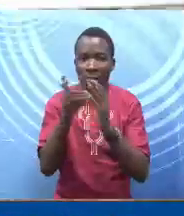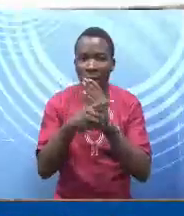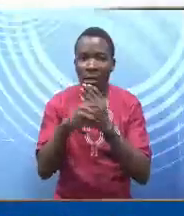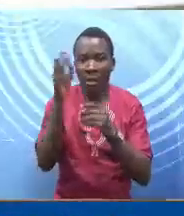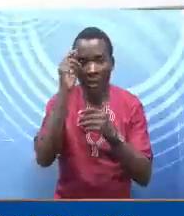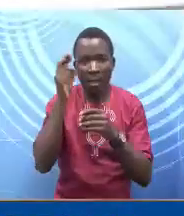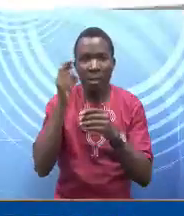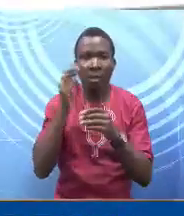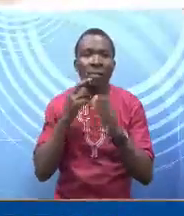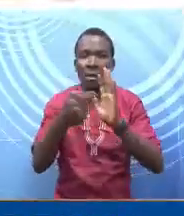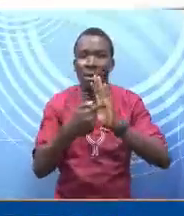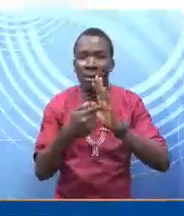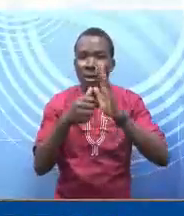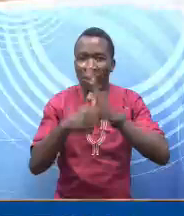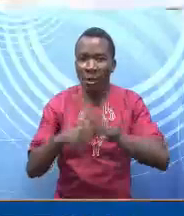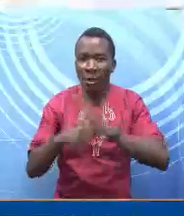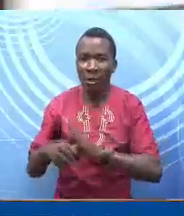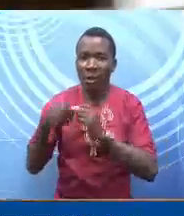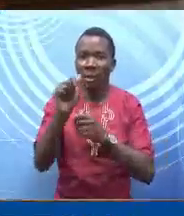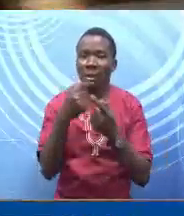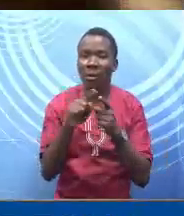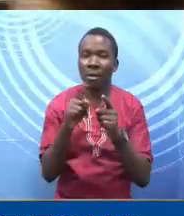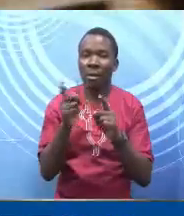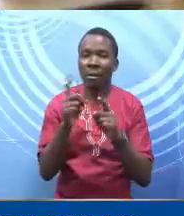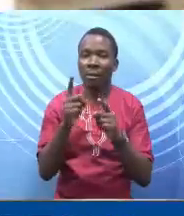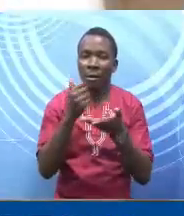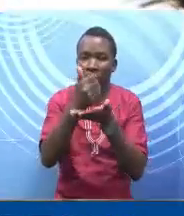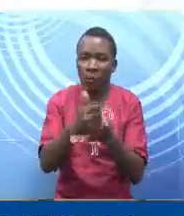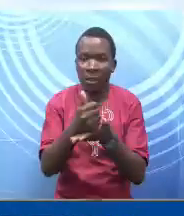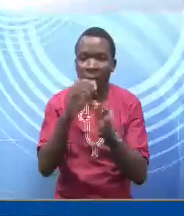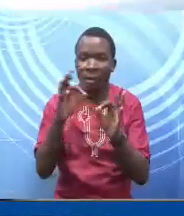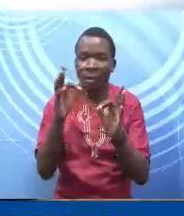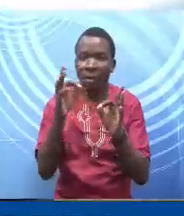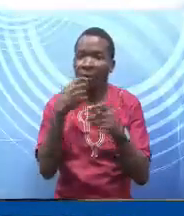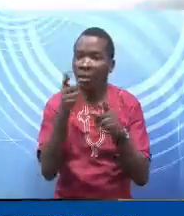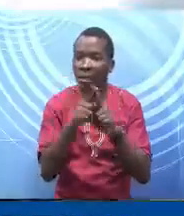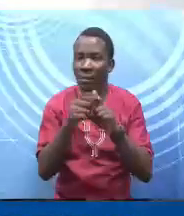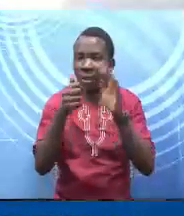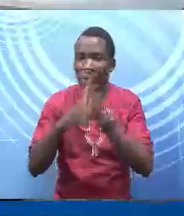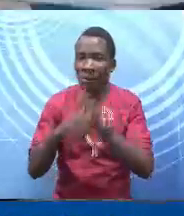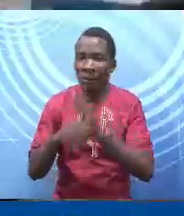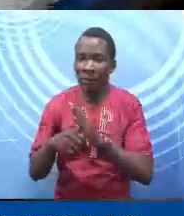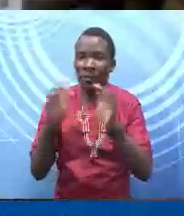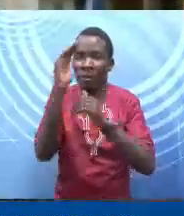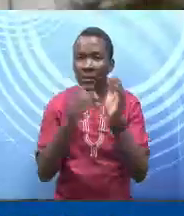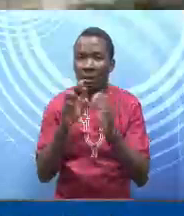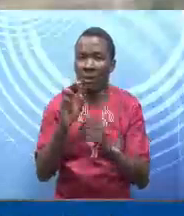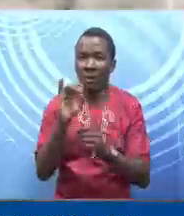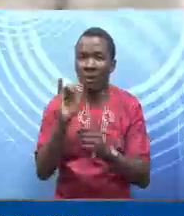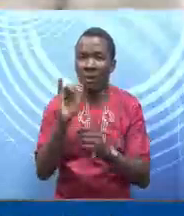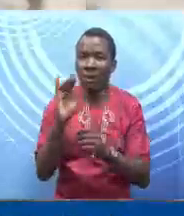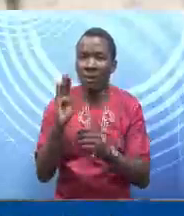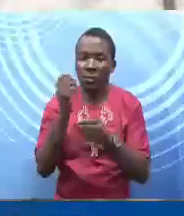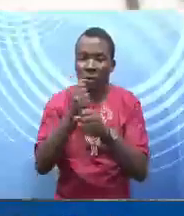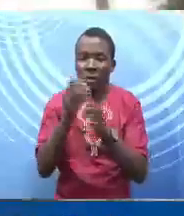ngo aranayiregera ariko ntiyagira icyo afashwa. Ibyo afata nko kurenganwa n'uru rwego rw'ubugenzacyaha rukorera mu karere ka Ruhango. Avuga ko ngo kugeza iki